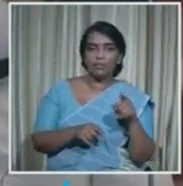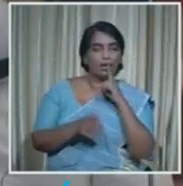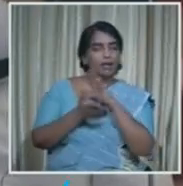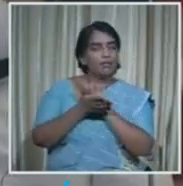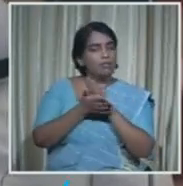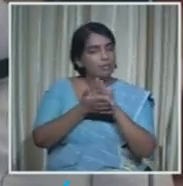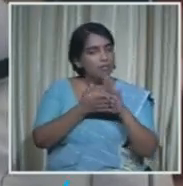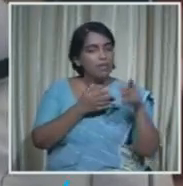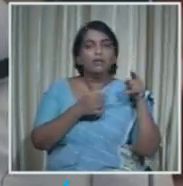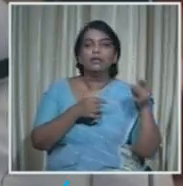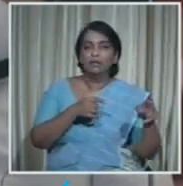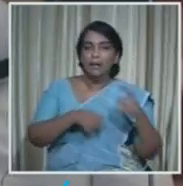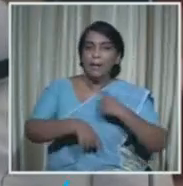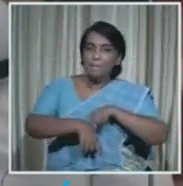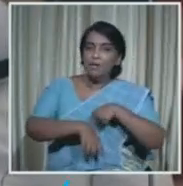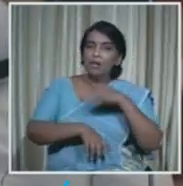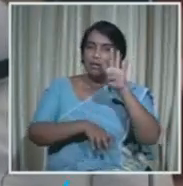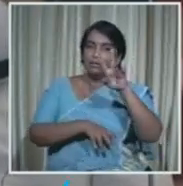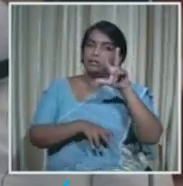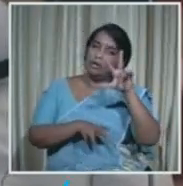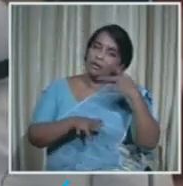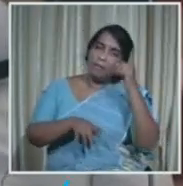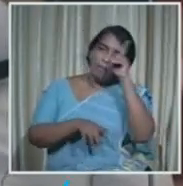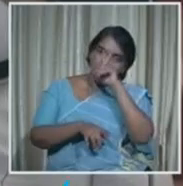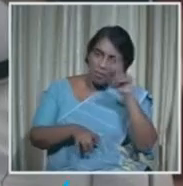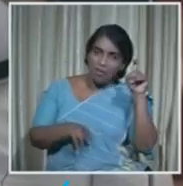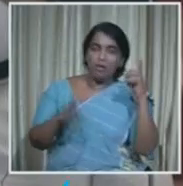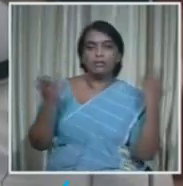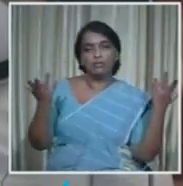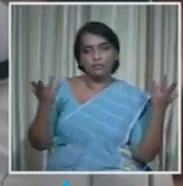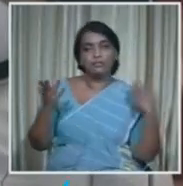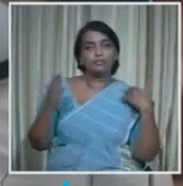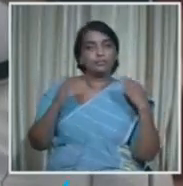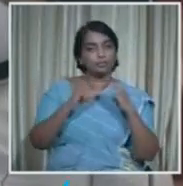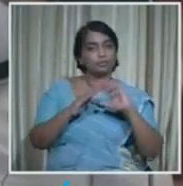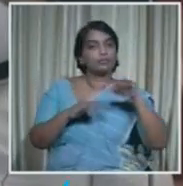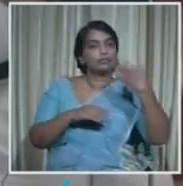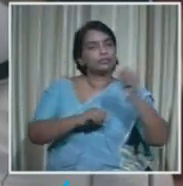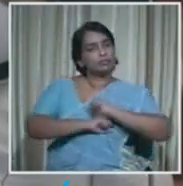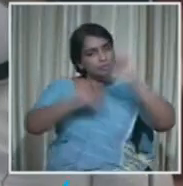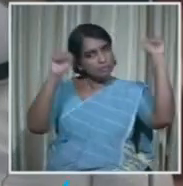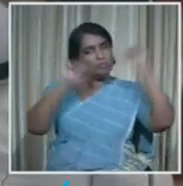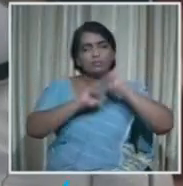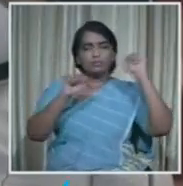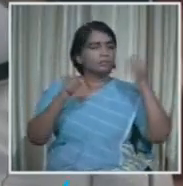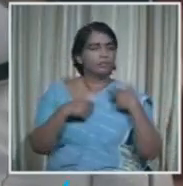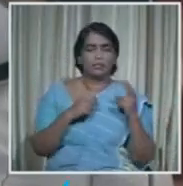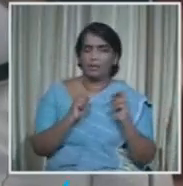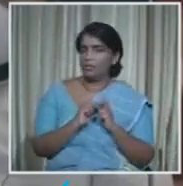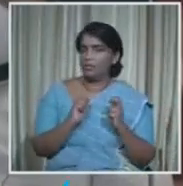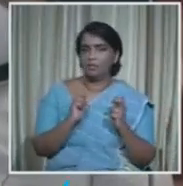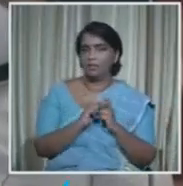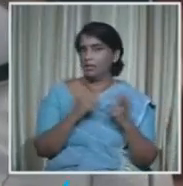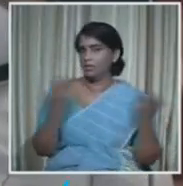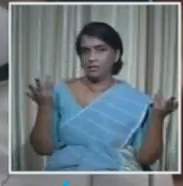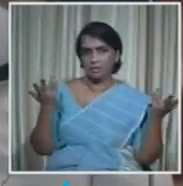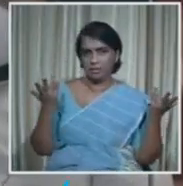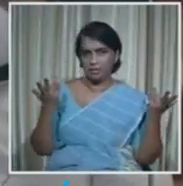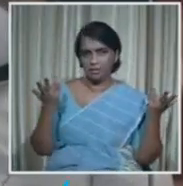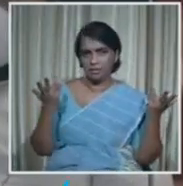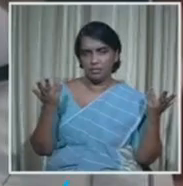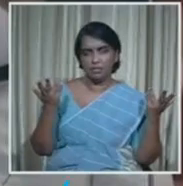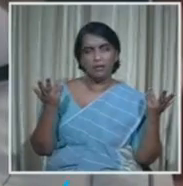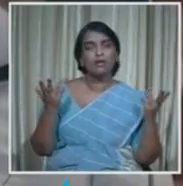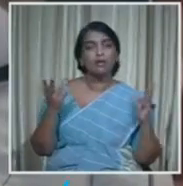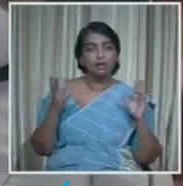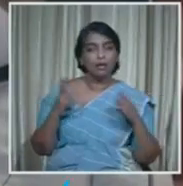සාමකාමීව පැය 48ක් නෙමෙයි මාසයක් මගේ නිවස ඉස්සරහා උද්ඝෝෂණ පැවැත්වුවට මගේ කිසි ගැටලුවක් නැහැ.